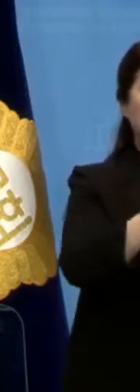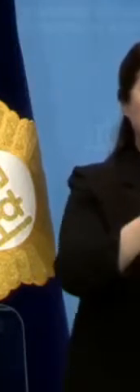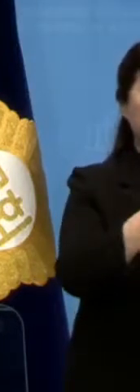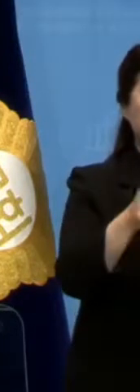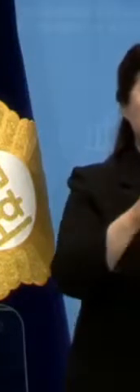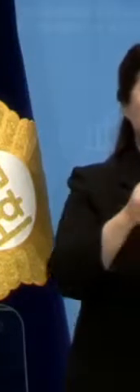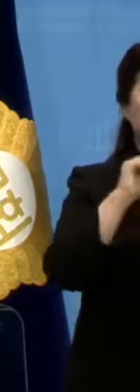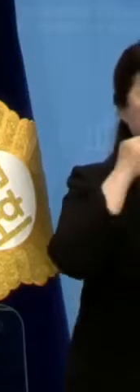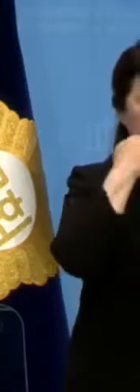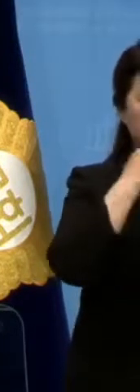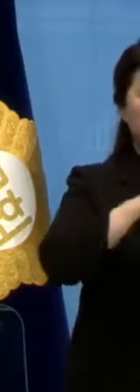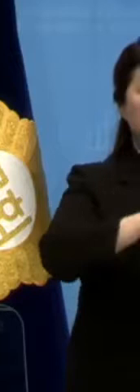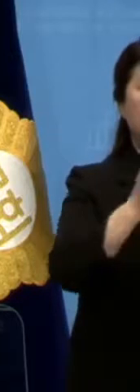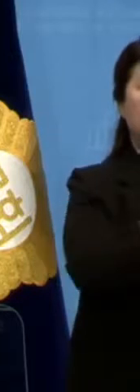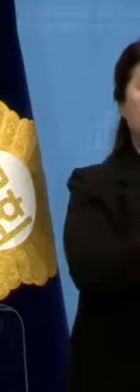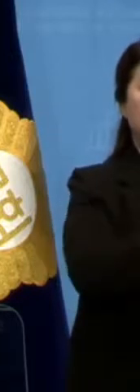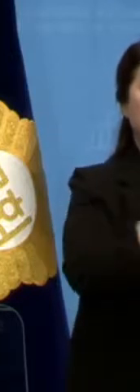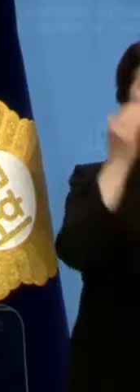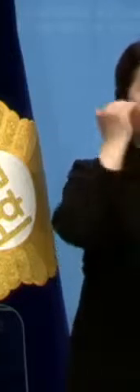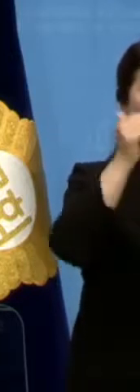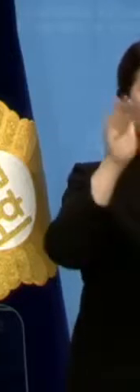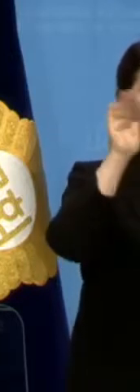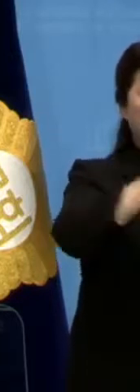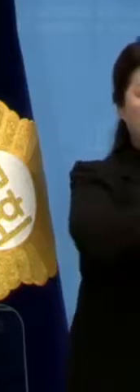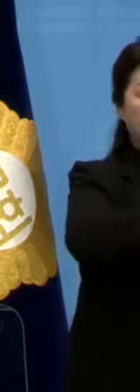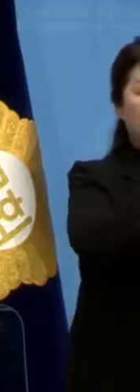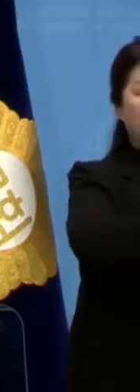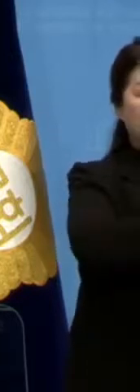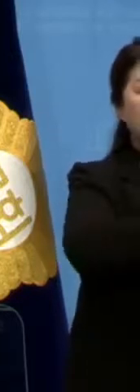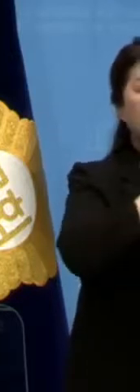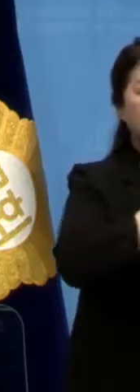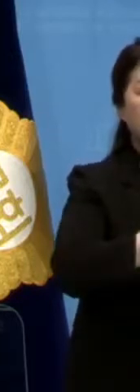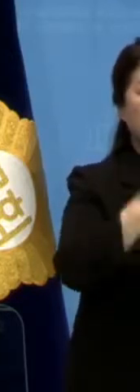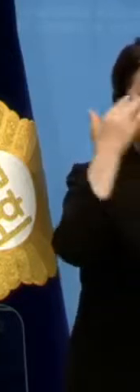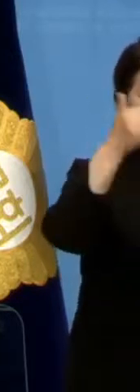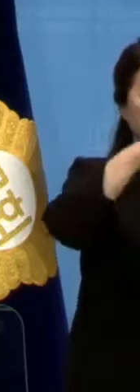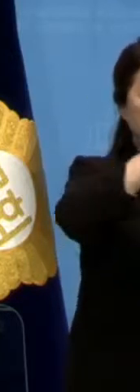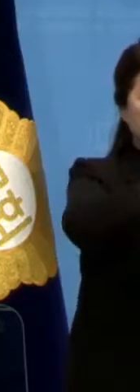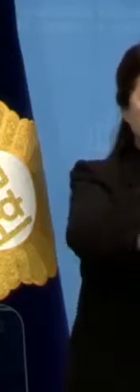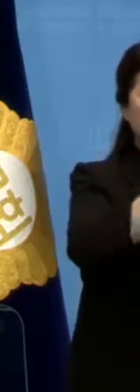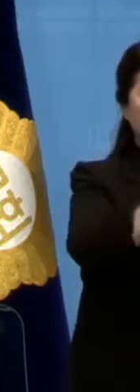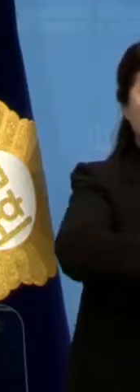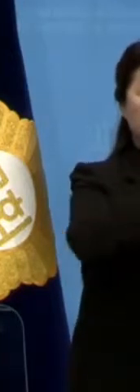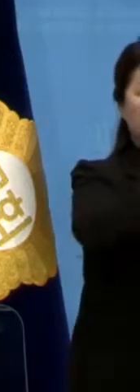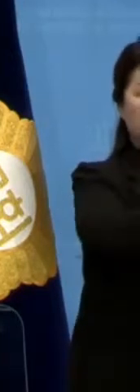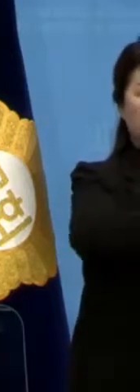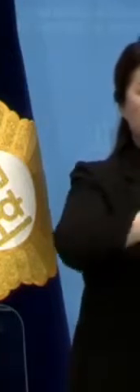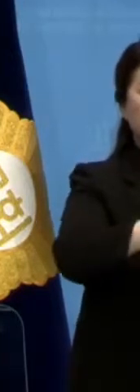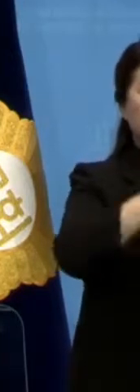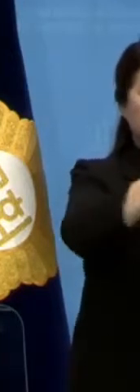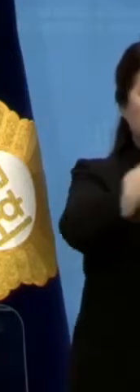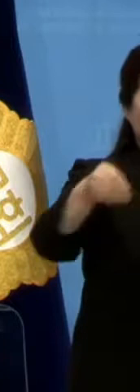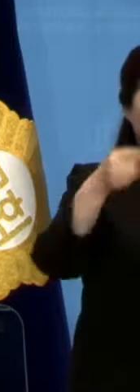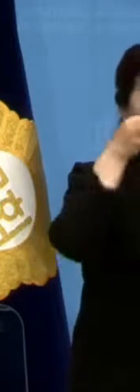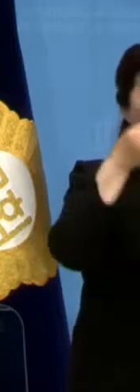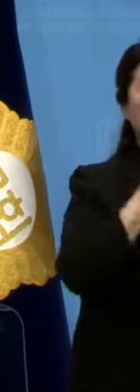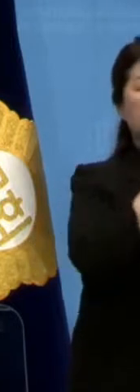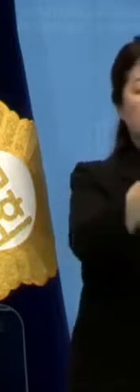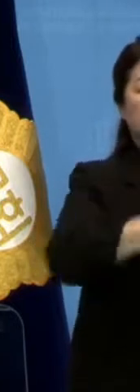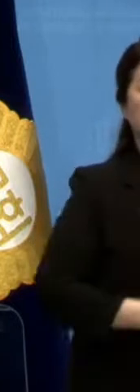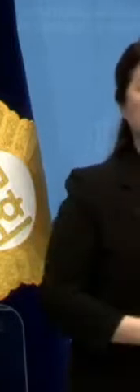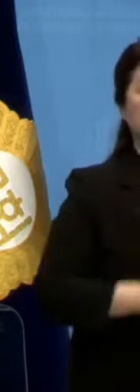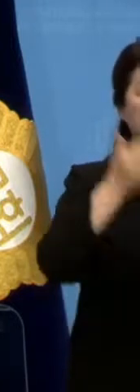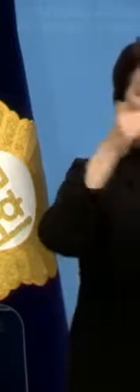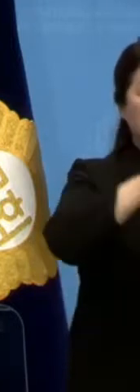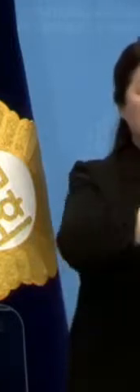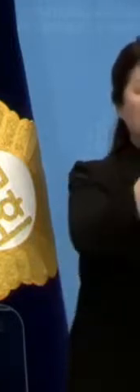극난을 극복하고 대한민국 미래 100년을 설계하겠다던 한국판 뉴딜 사업의 실체를 말씀드리겠습니다. 한국판